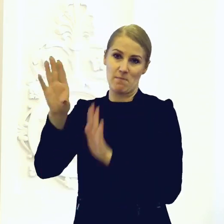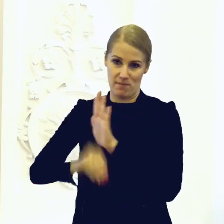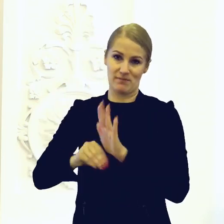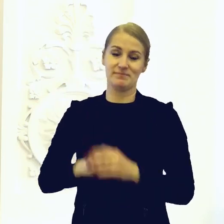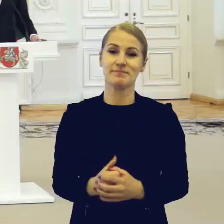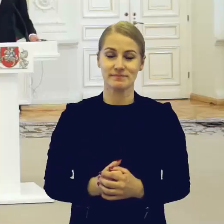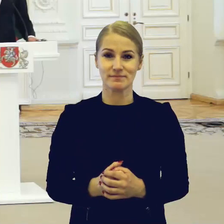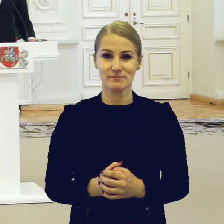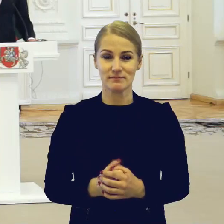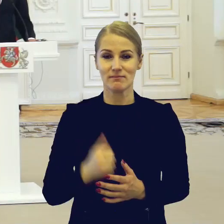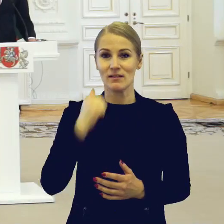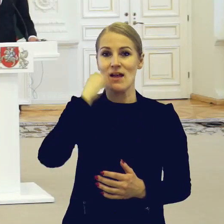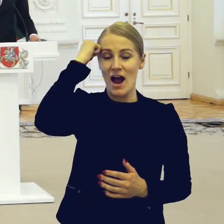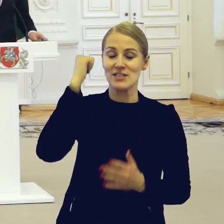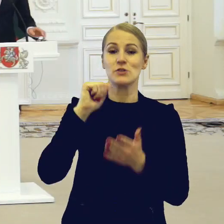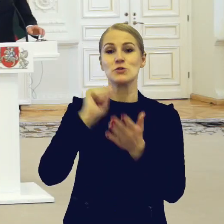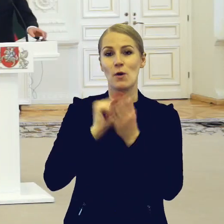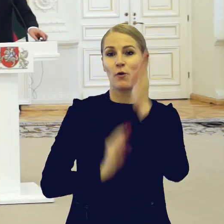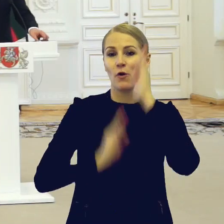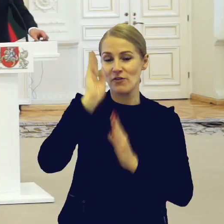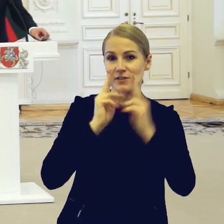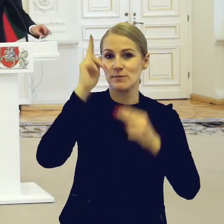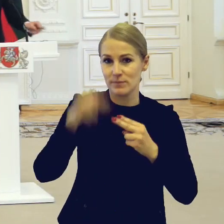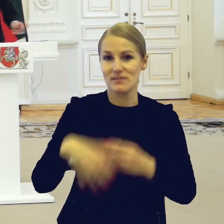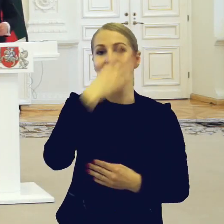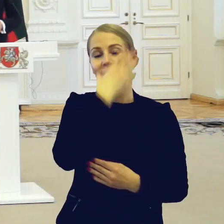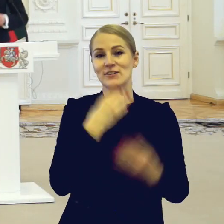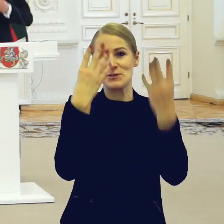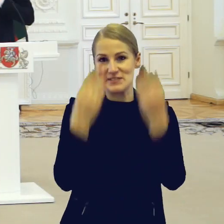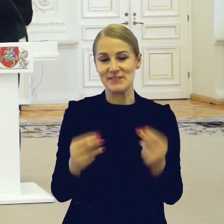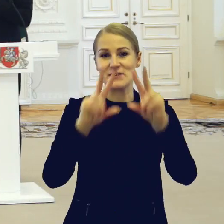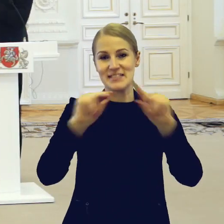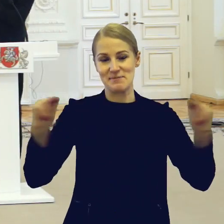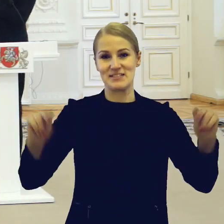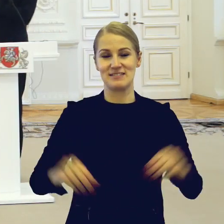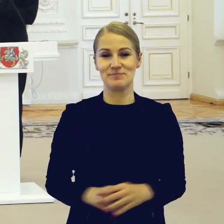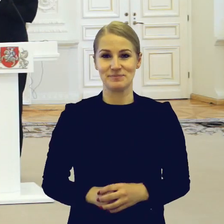šokams. Ačiū, spaudos konferencija baigta. Gražios visiems dienos.